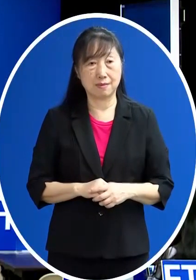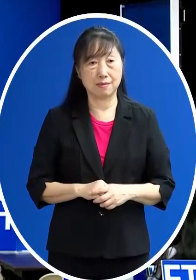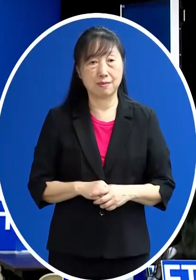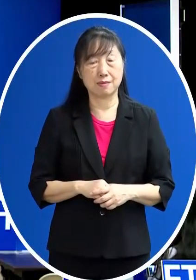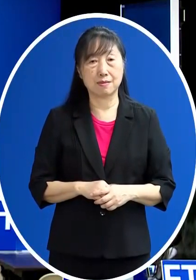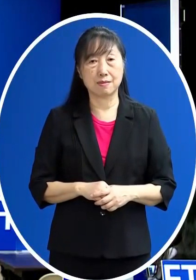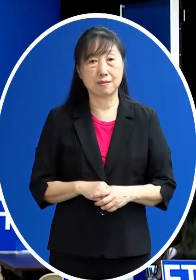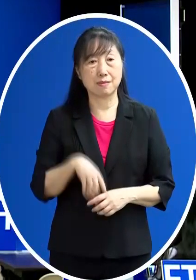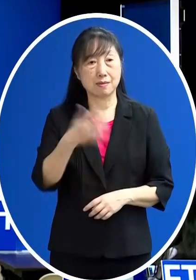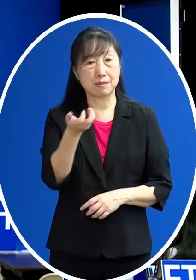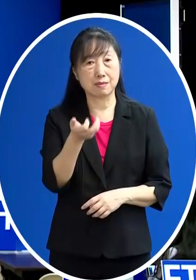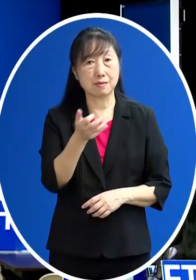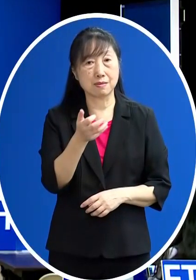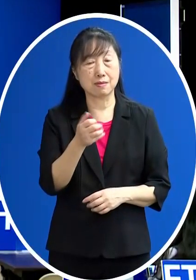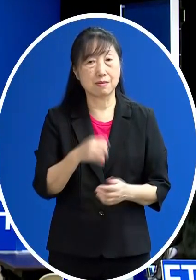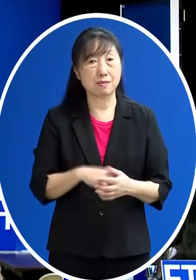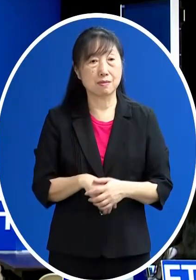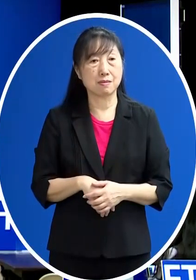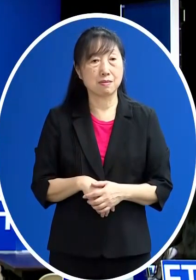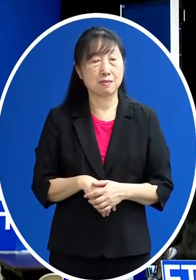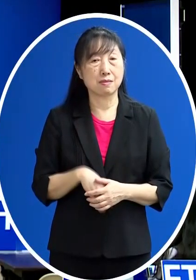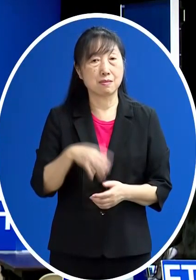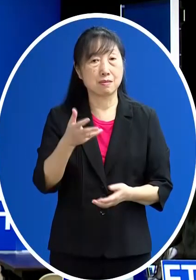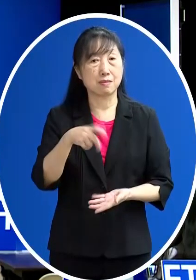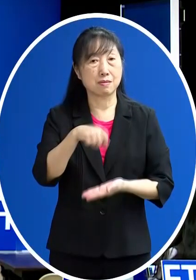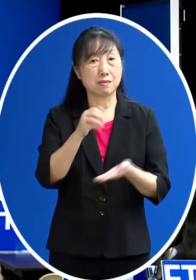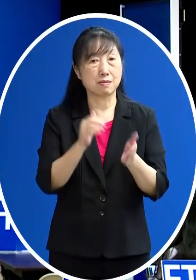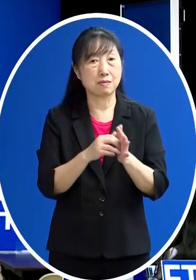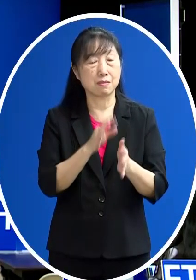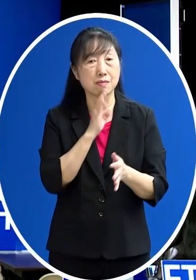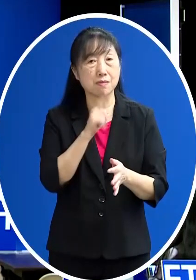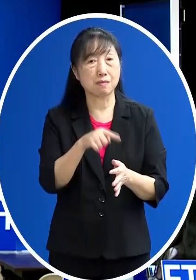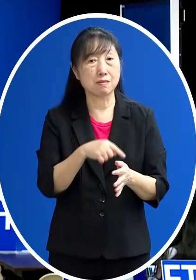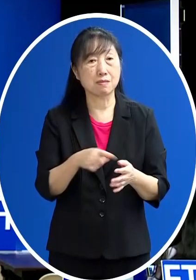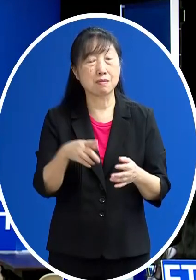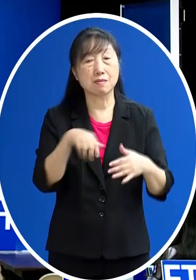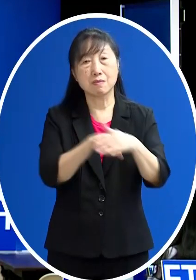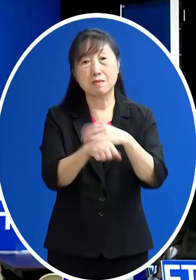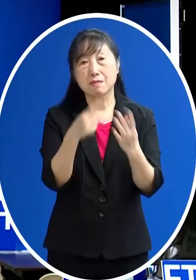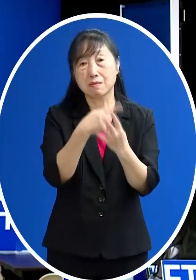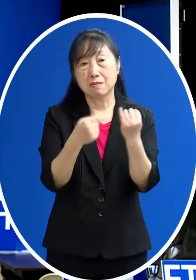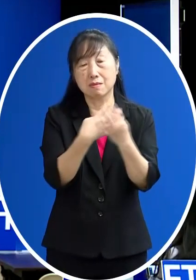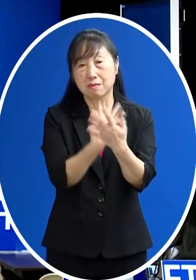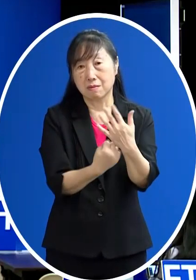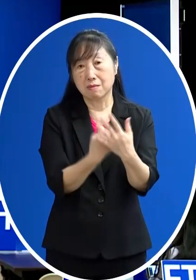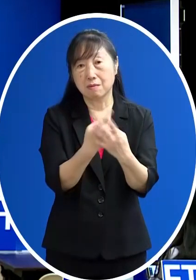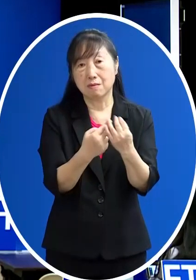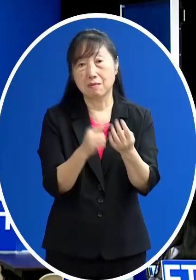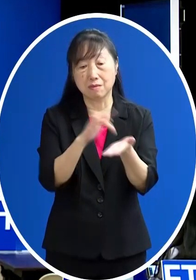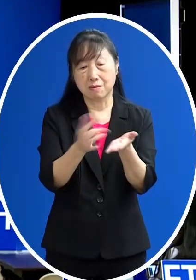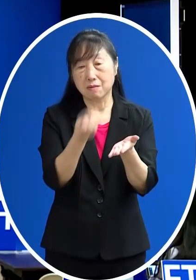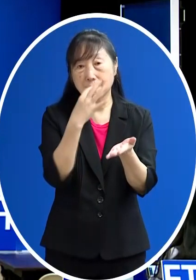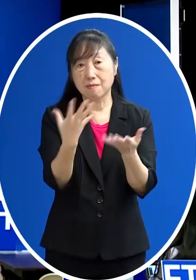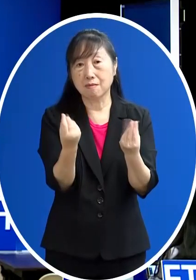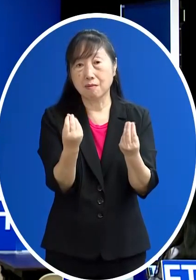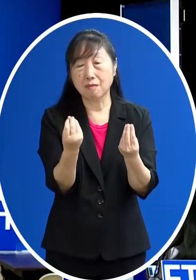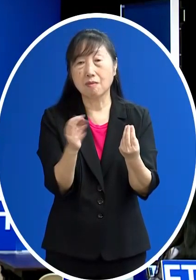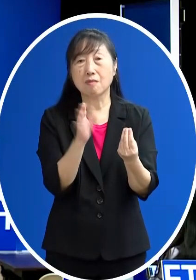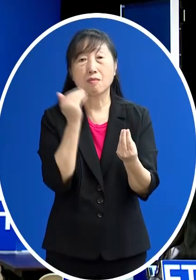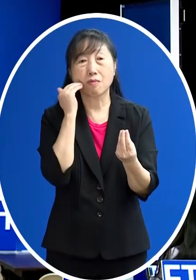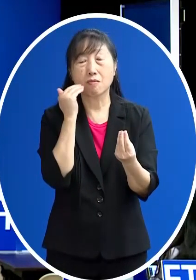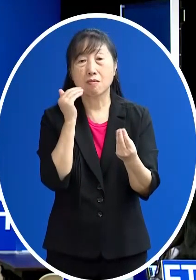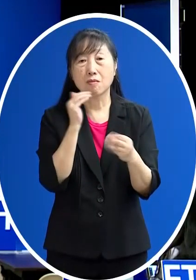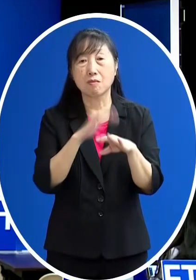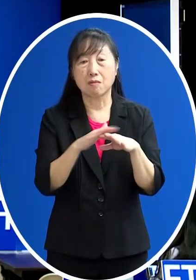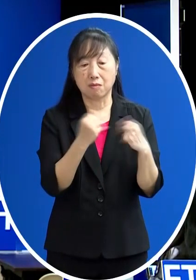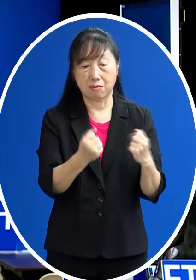谢部长，不好意思，刚刚那个口服药最新一批到货时程数量多少？那如果没有领到口服药的人在家，病情有